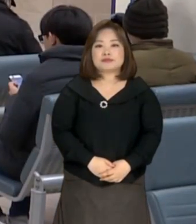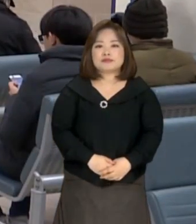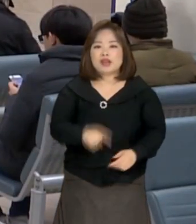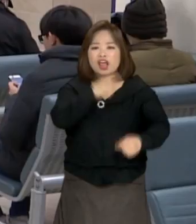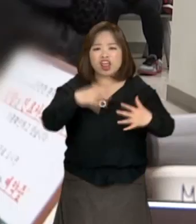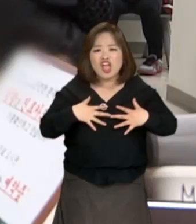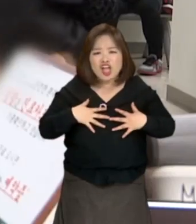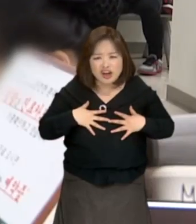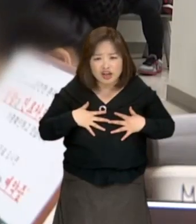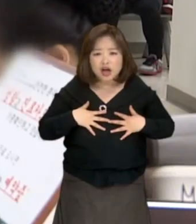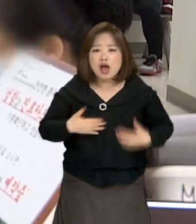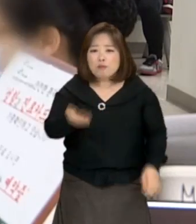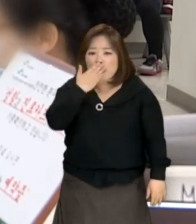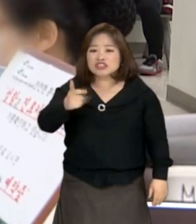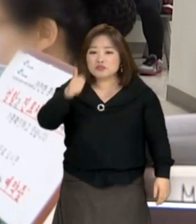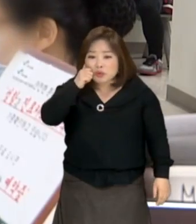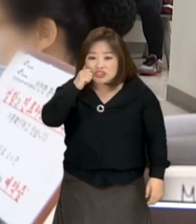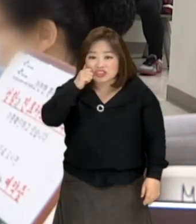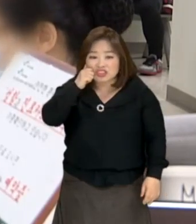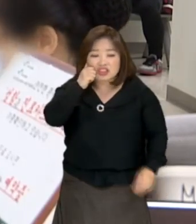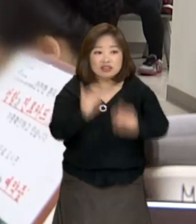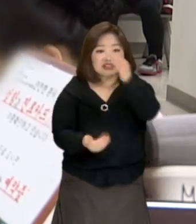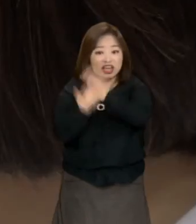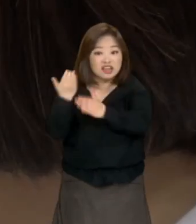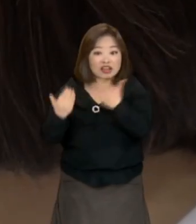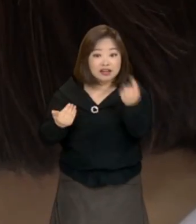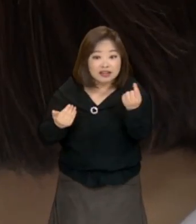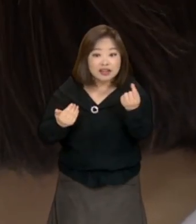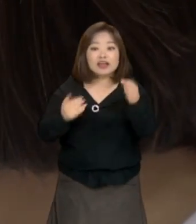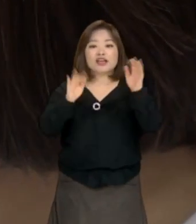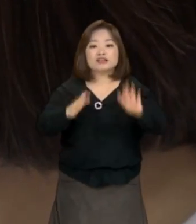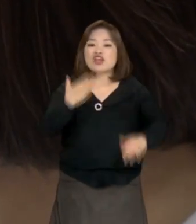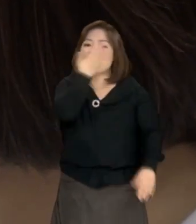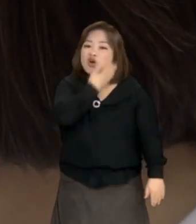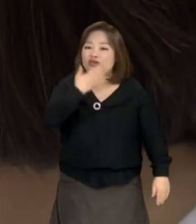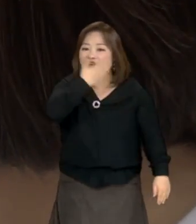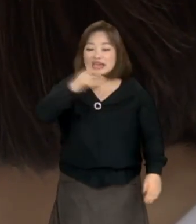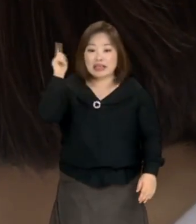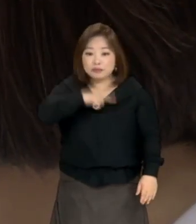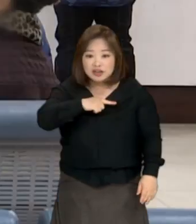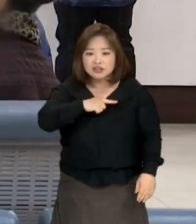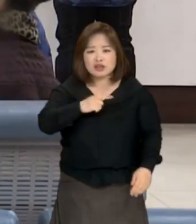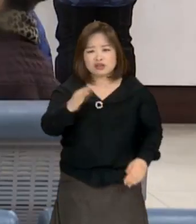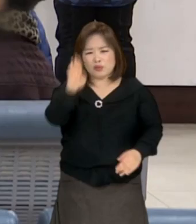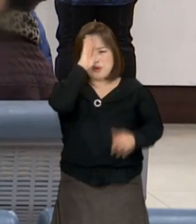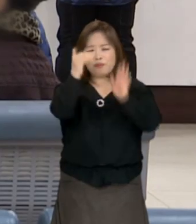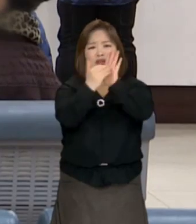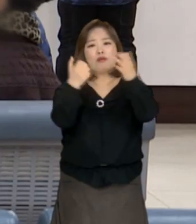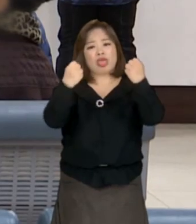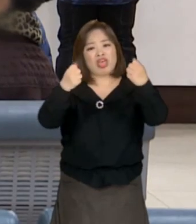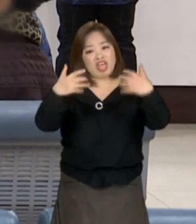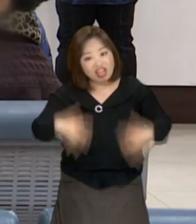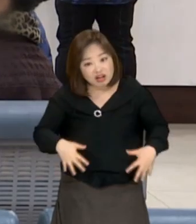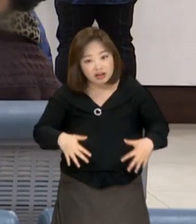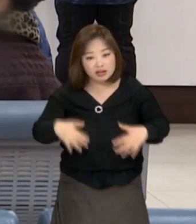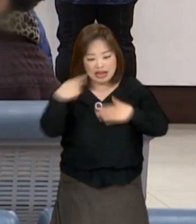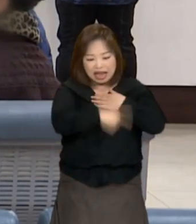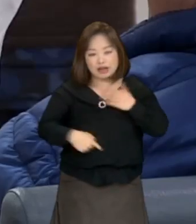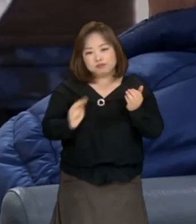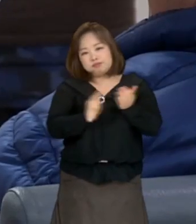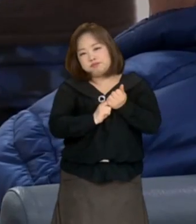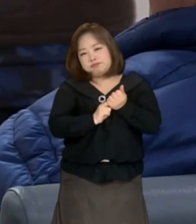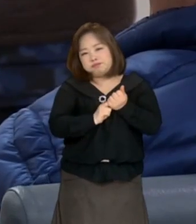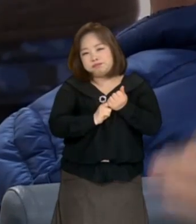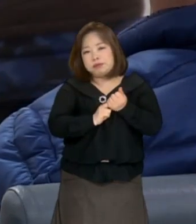결핵은 일명 못 먹어서 생기는 병으로 알려져 있습니다. 영양 상태가 나쁘거나 면역력이 떨어지면 숨어있던 결핵균이